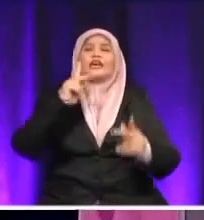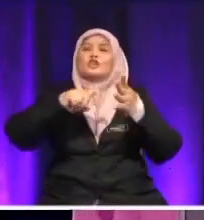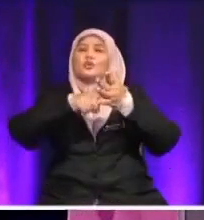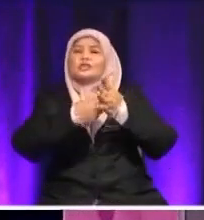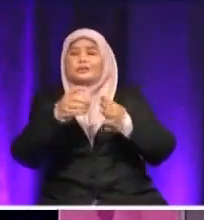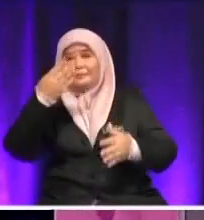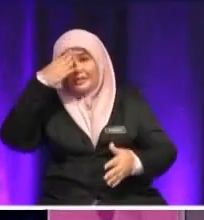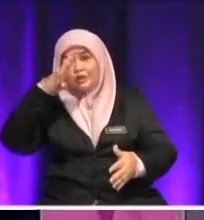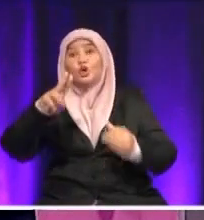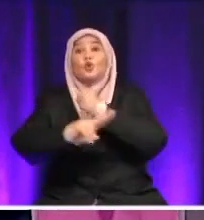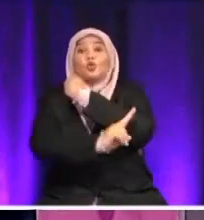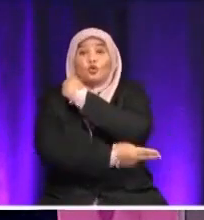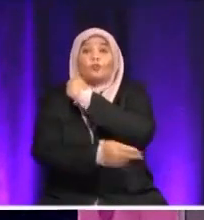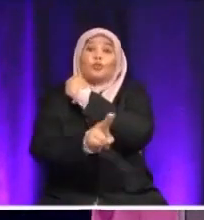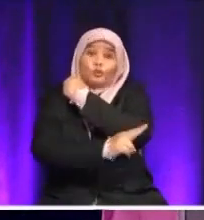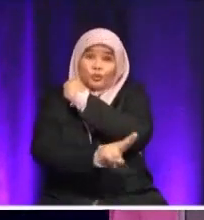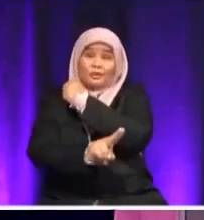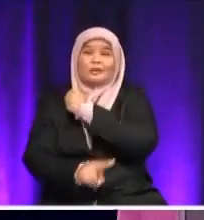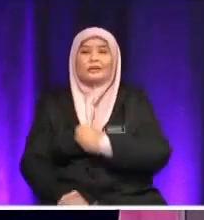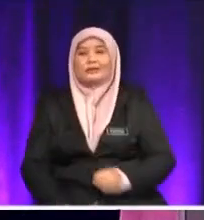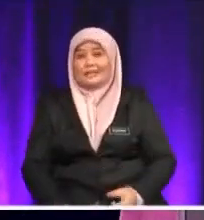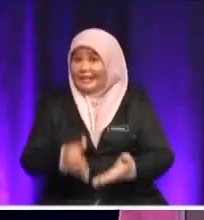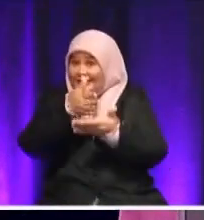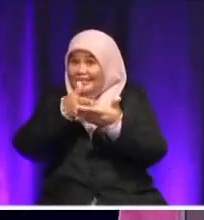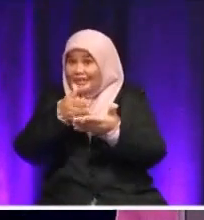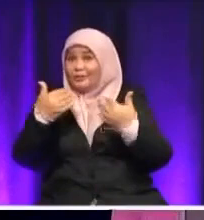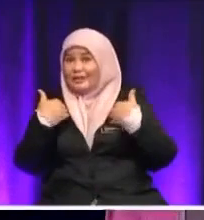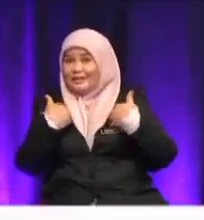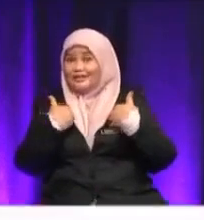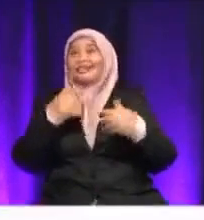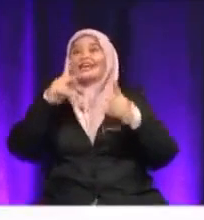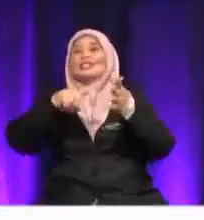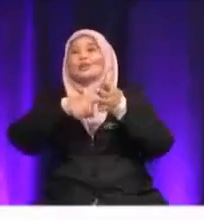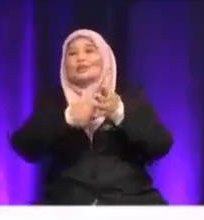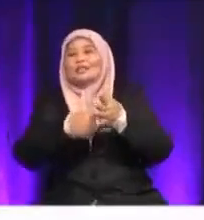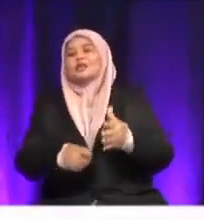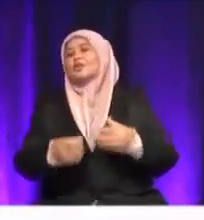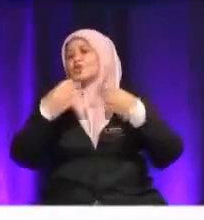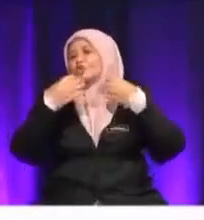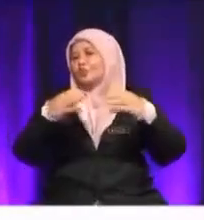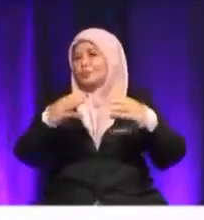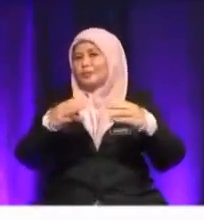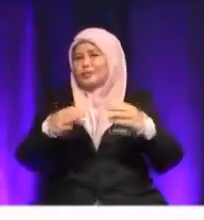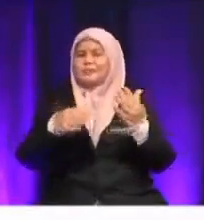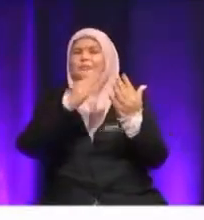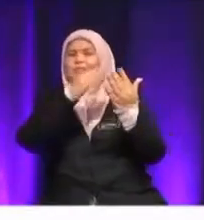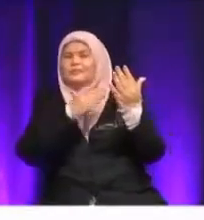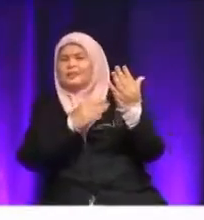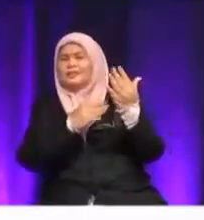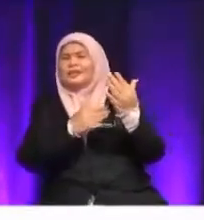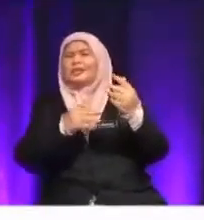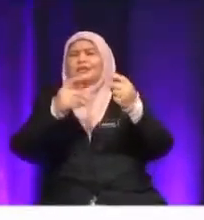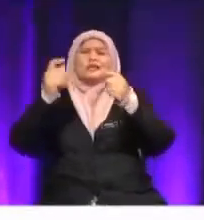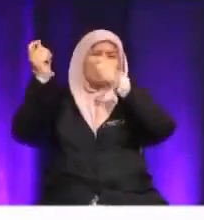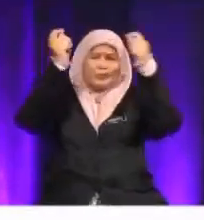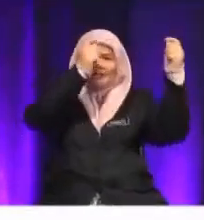bagi hukum hudud. Betul? Dekat tengah-tengah tu ada kata kunci dia, Hakim. Jadi cuba Hakim analisis situasi tersebut.